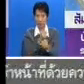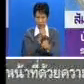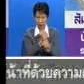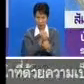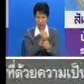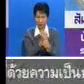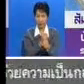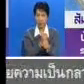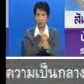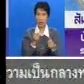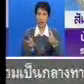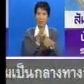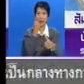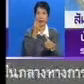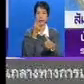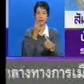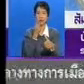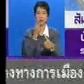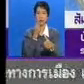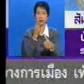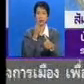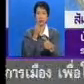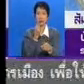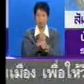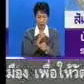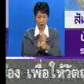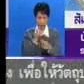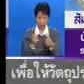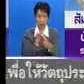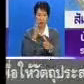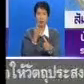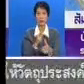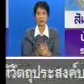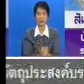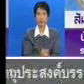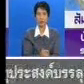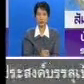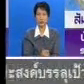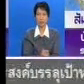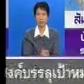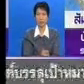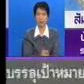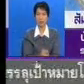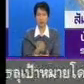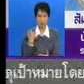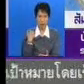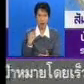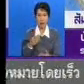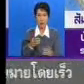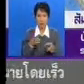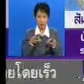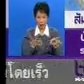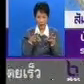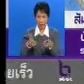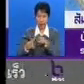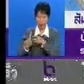คร ั้งนี้เป็นครั้งแรกที่เขาได้ออกมาทำงานเดี่ยวนะคะ ครับ นะคะซึ่งในชุดนี้เองจะประกอบด้วยเจ้าหน้าที่จากหลายหน่วยด้วยกันนะ